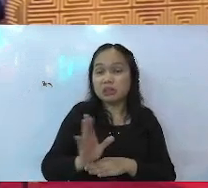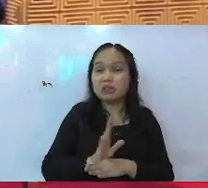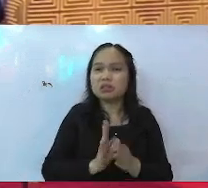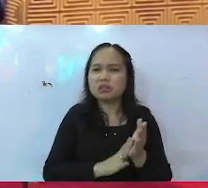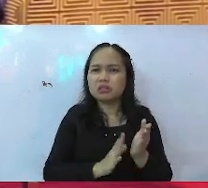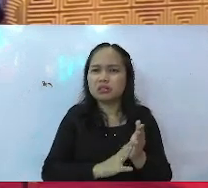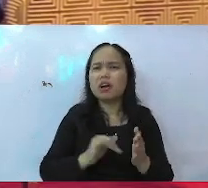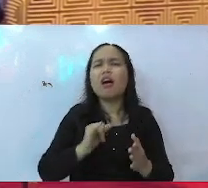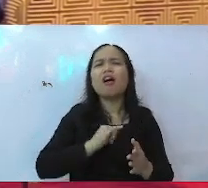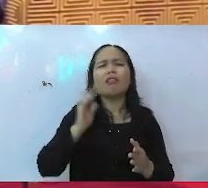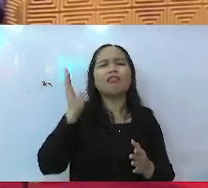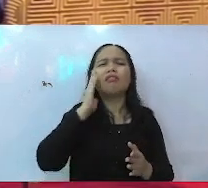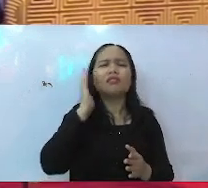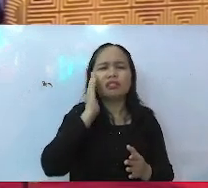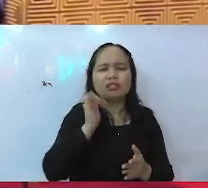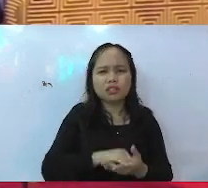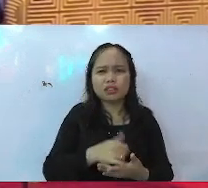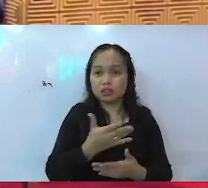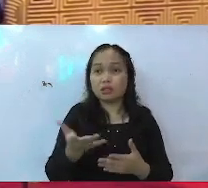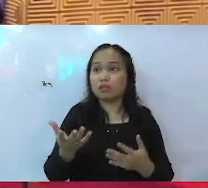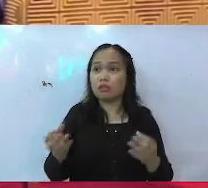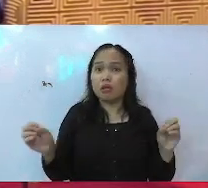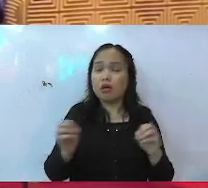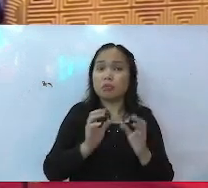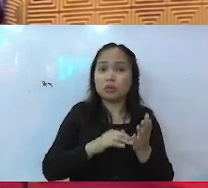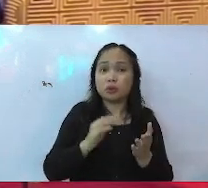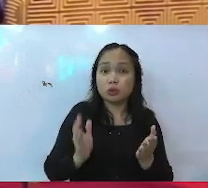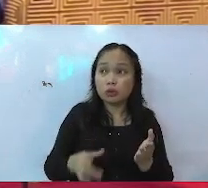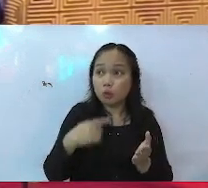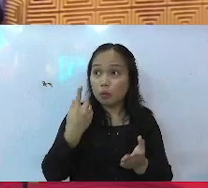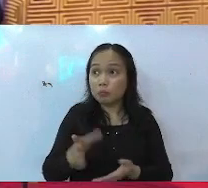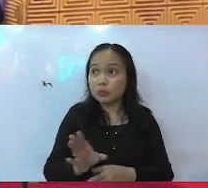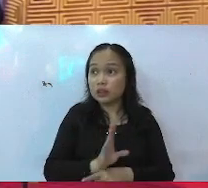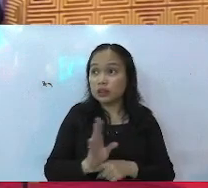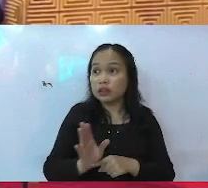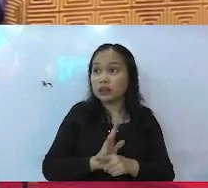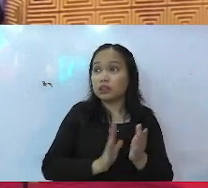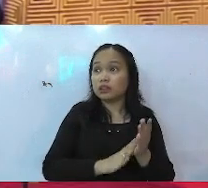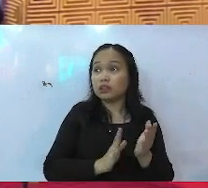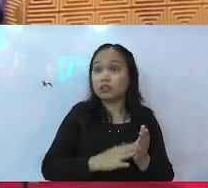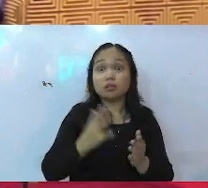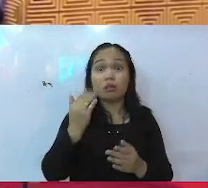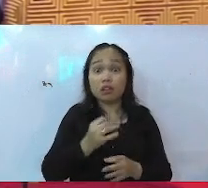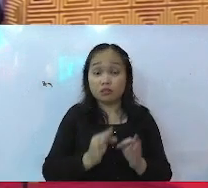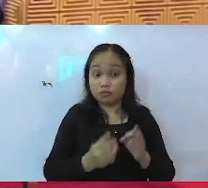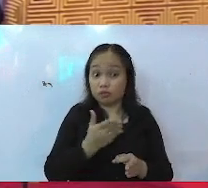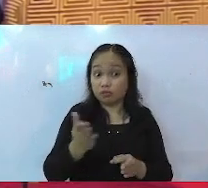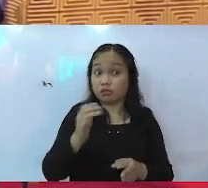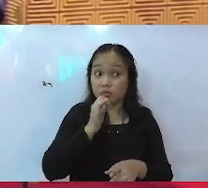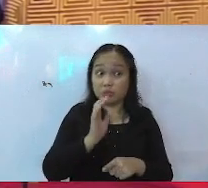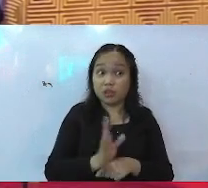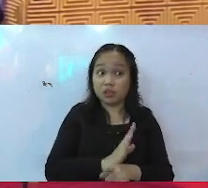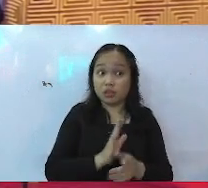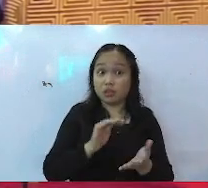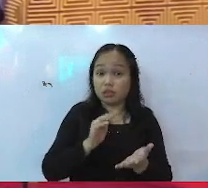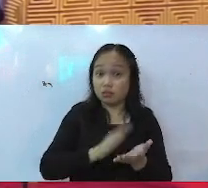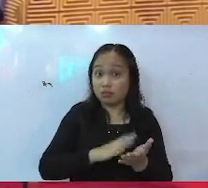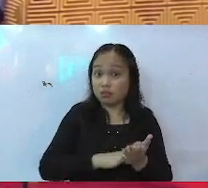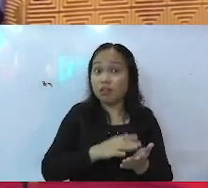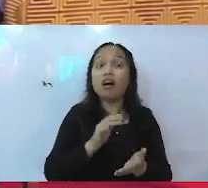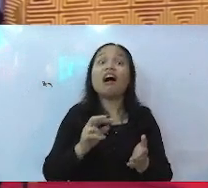namin yan Wala namang estudyanteng Hindi naging busy sa school eh p pag Estudyante ka tos di ka naging busy sa pag-aaral mo doon ka